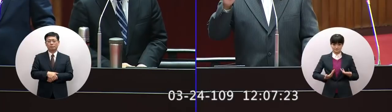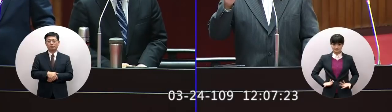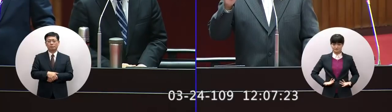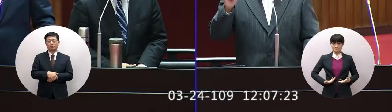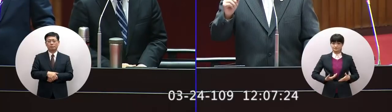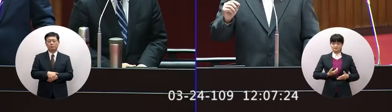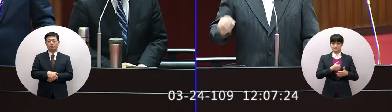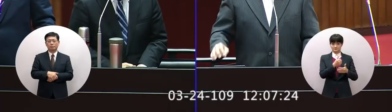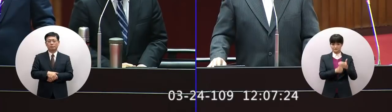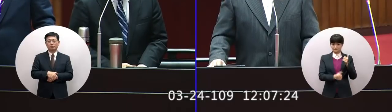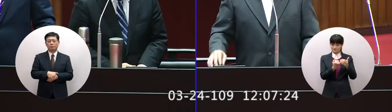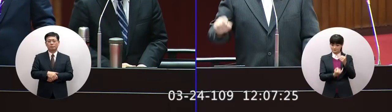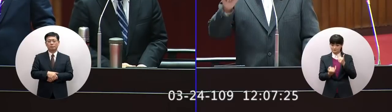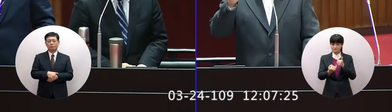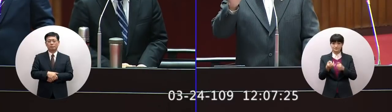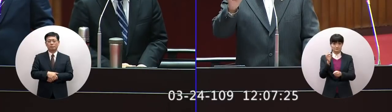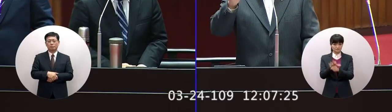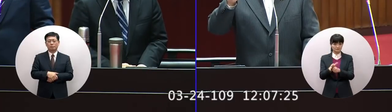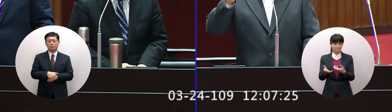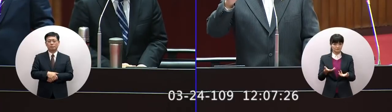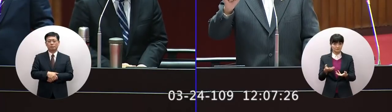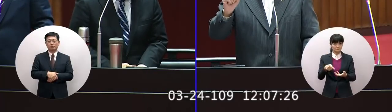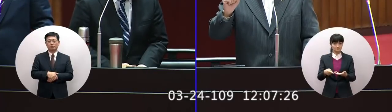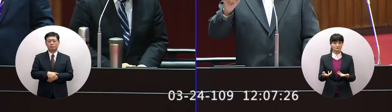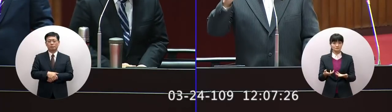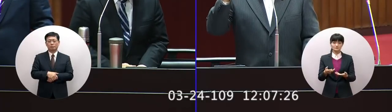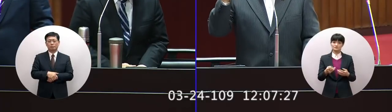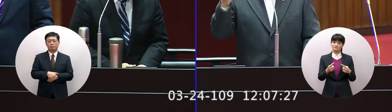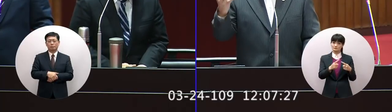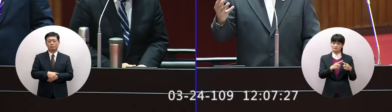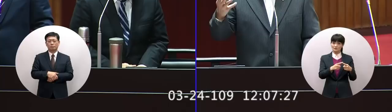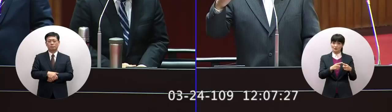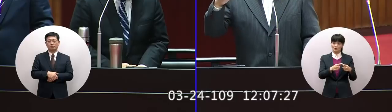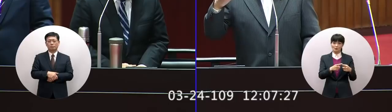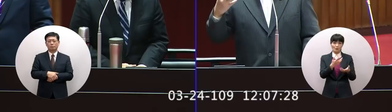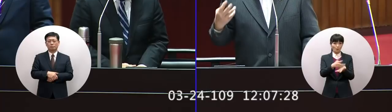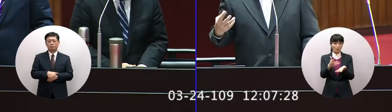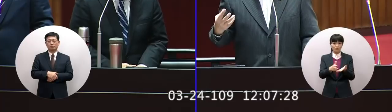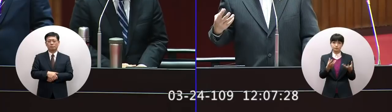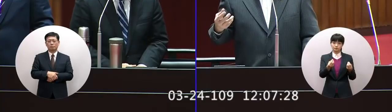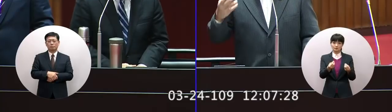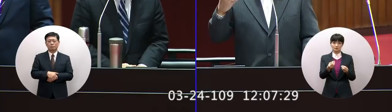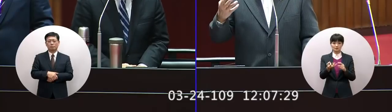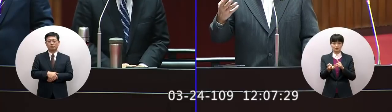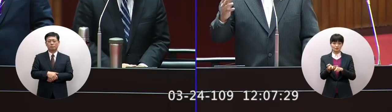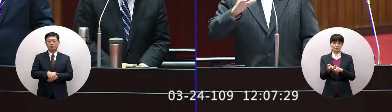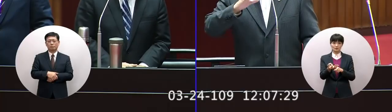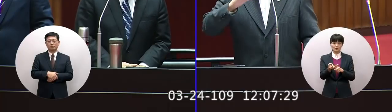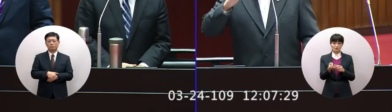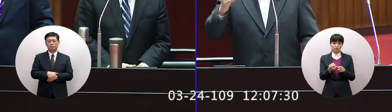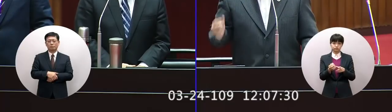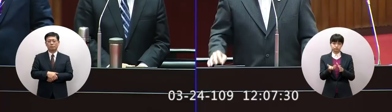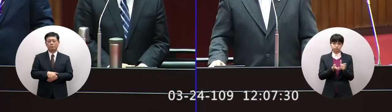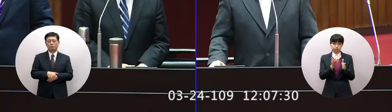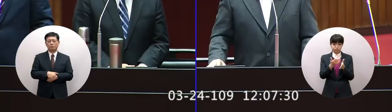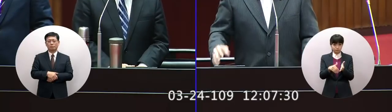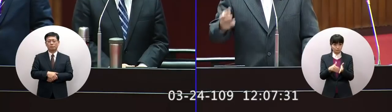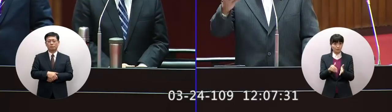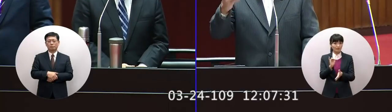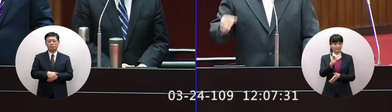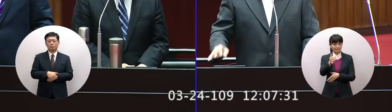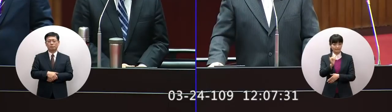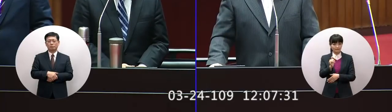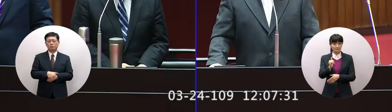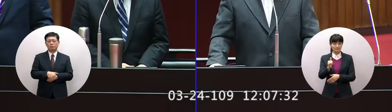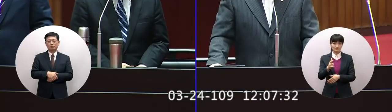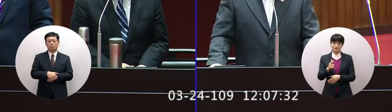这个是一个很重要的问题，但是牵涉的人又不多，动用国家预算又很少，升上校并没有罪，